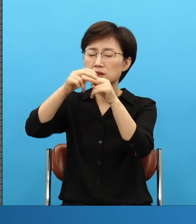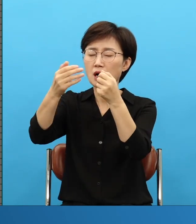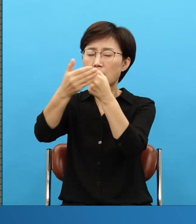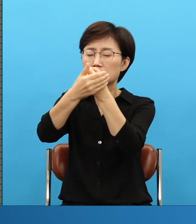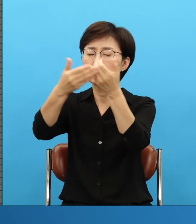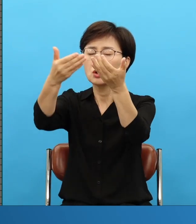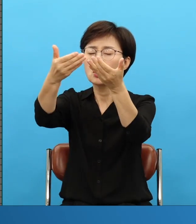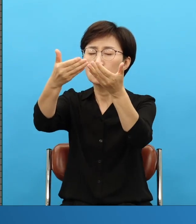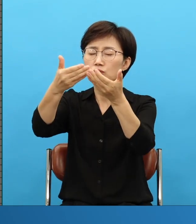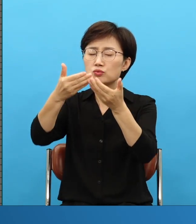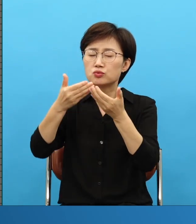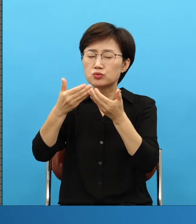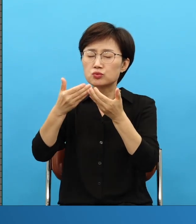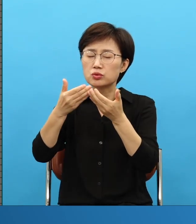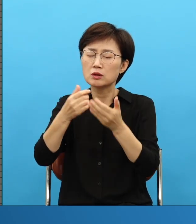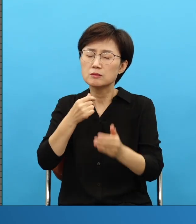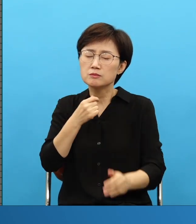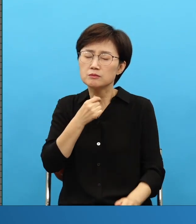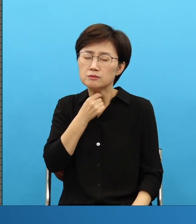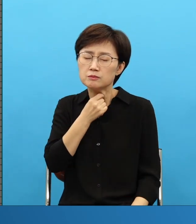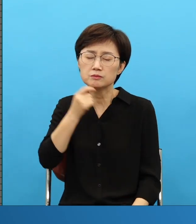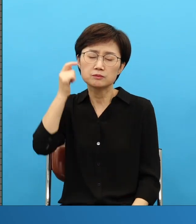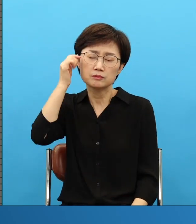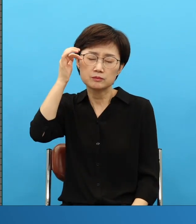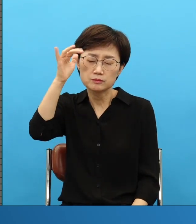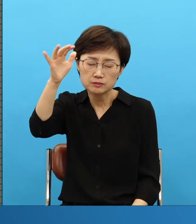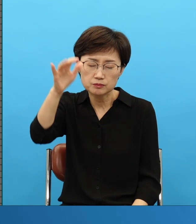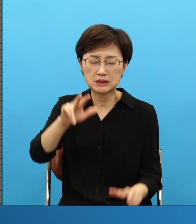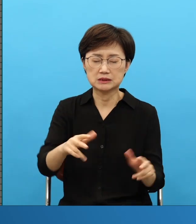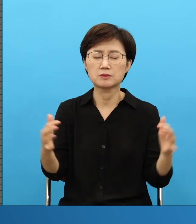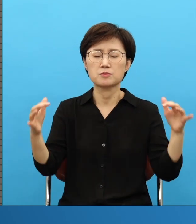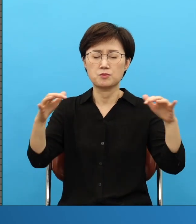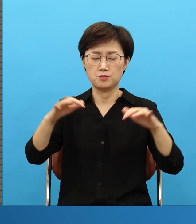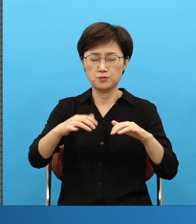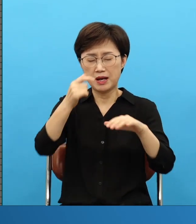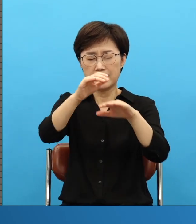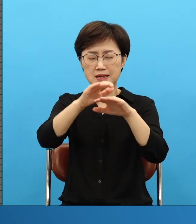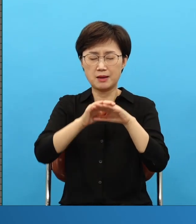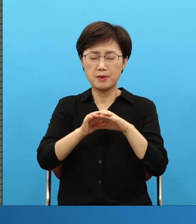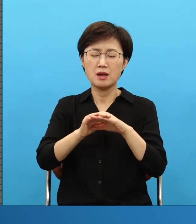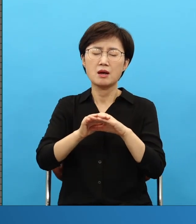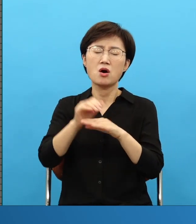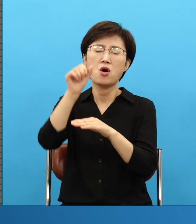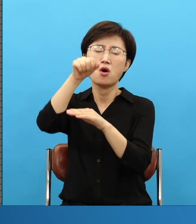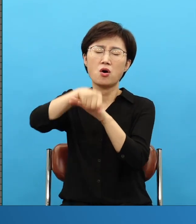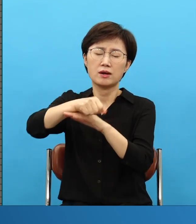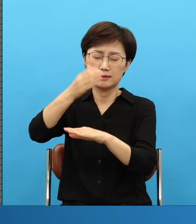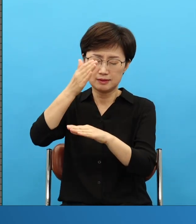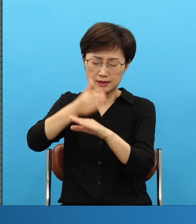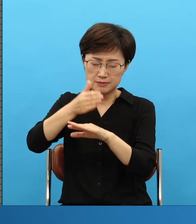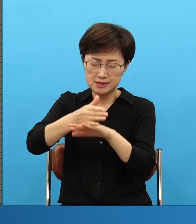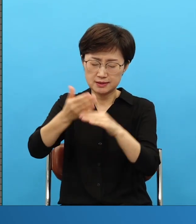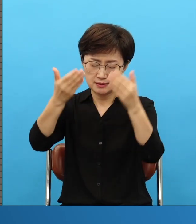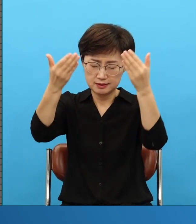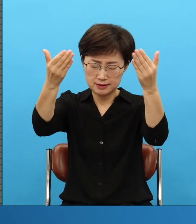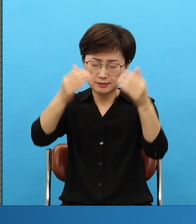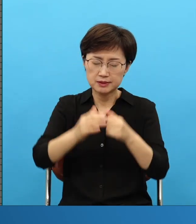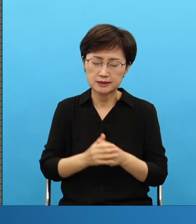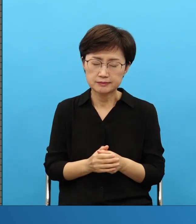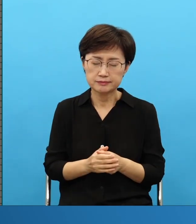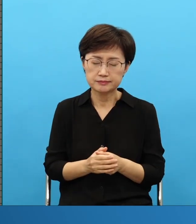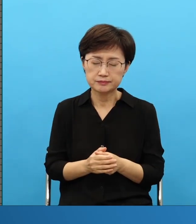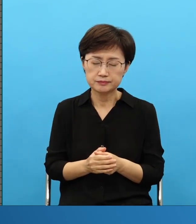드릴 수 있는 은혜 주심을 감사합니다. Thank you, Lord, for giving us your grace to long for, the new grace of the throne of the triune God, and give you our